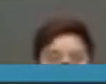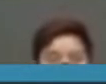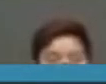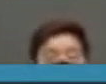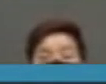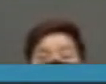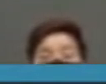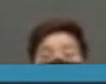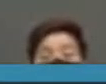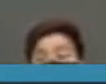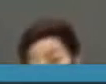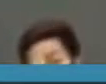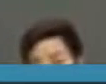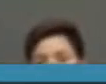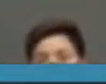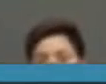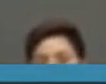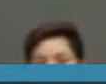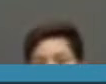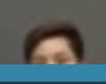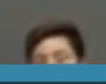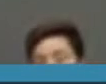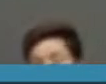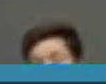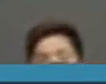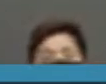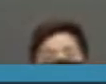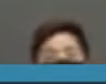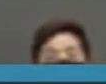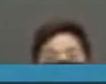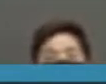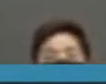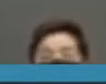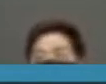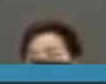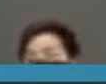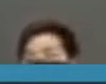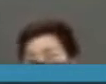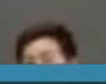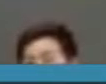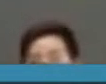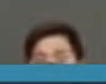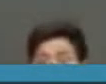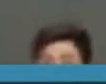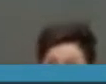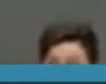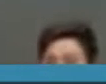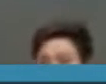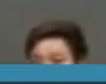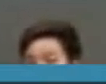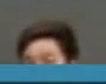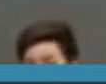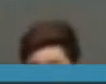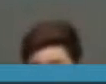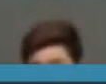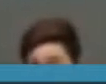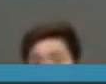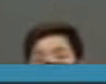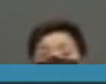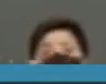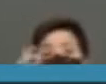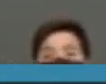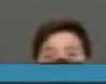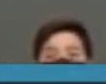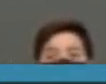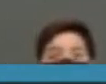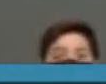ร่วมกับกระทรวงเกษตรและสหกรณ์กระทรวงกลาโหมกระทรวงมหาดไทยสำนักงานตำรวจแห่งชาติและกรมศุลกากรมีการจัดตั้